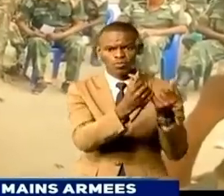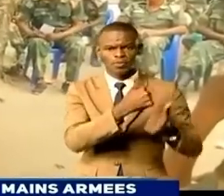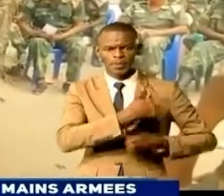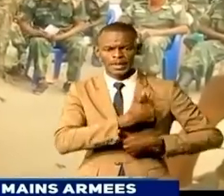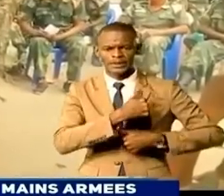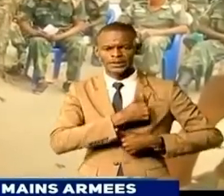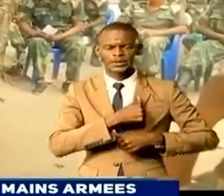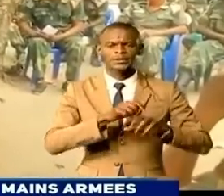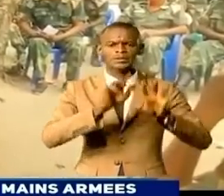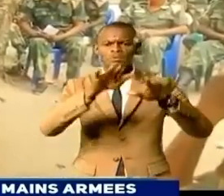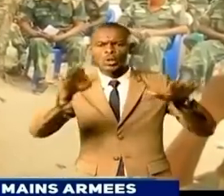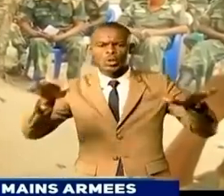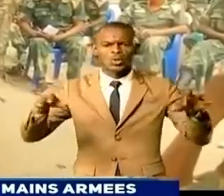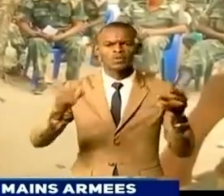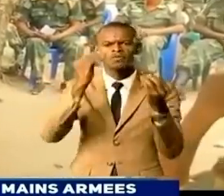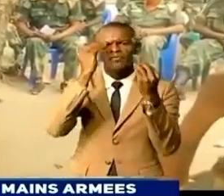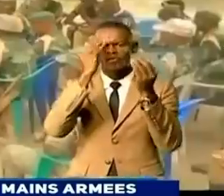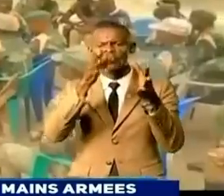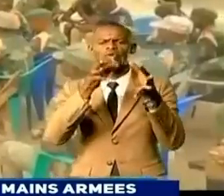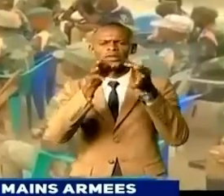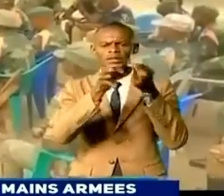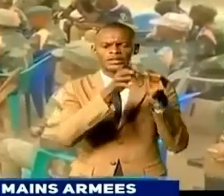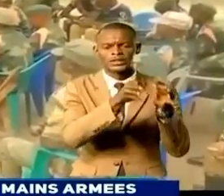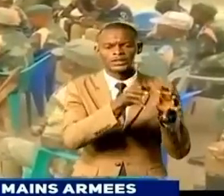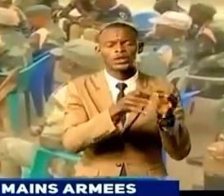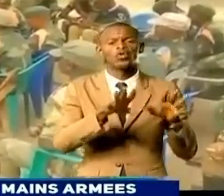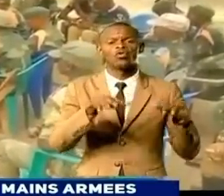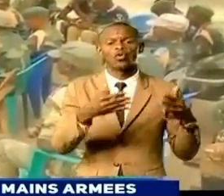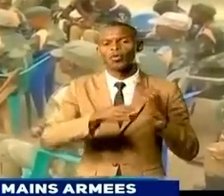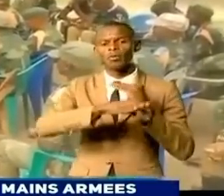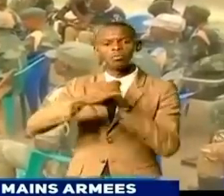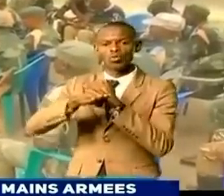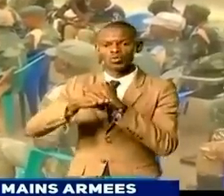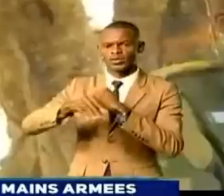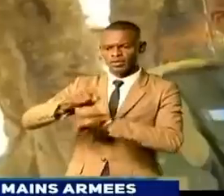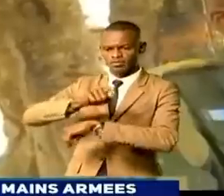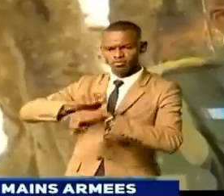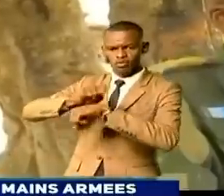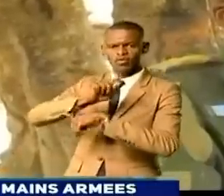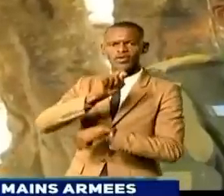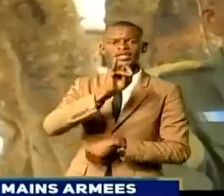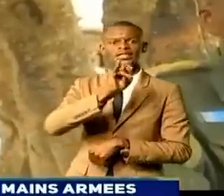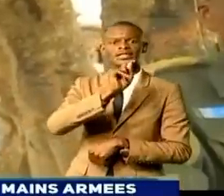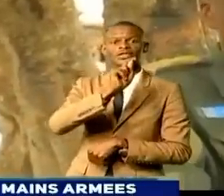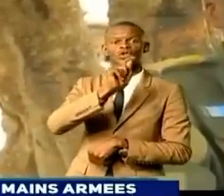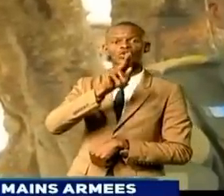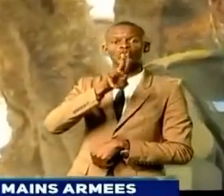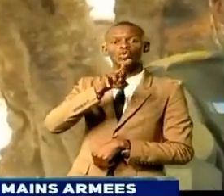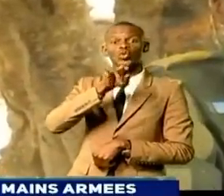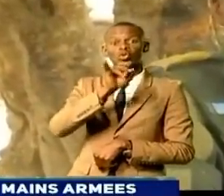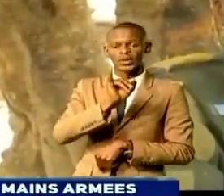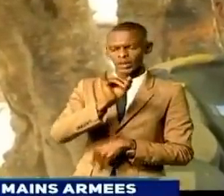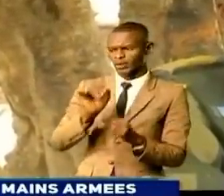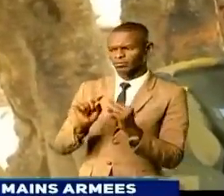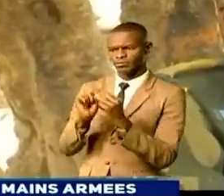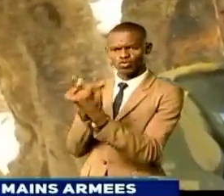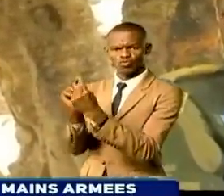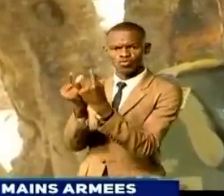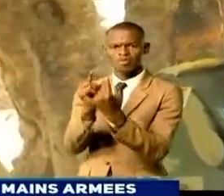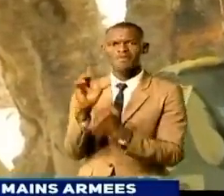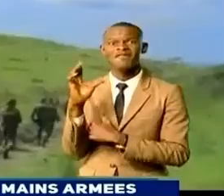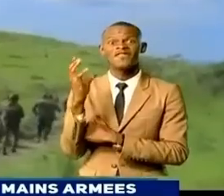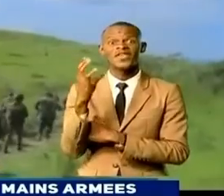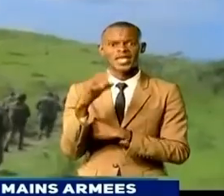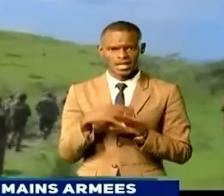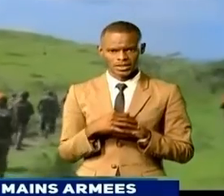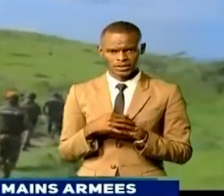et un mouvement d'autodéfense au village de Trouva, sur le littoral d'Ilak Albert. Le général Nyembo Abdallah a encouragé ses compagnons